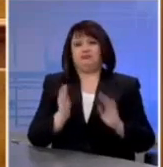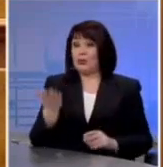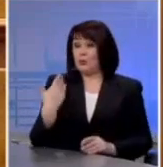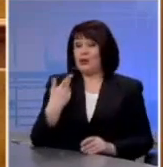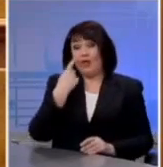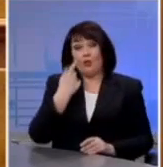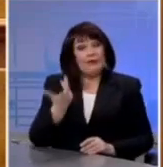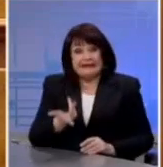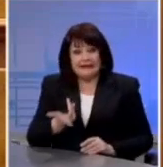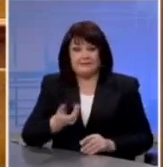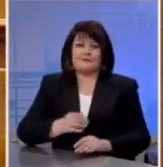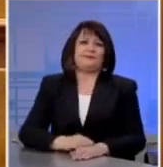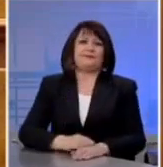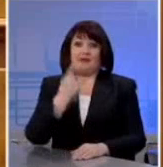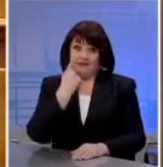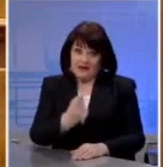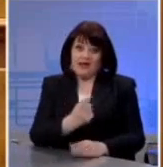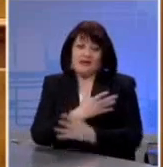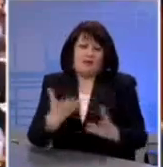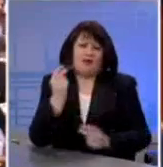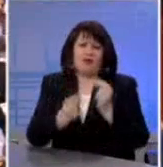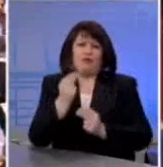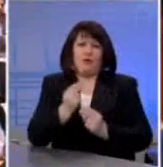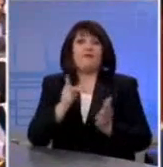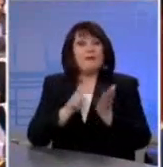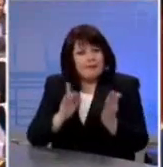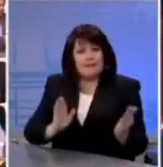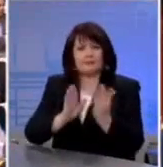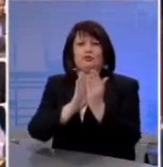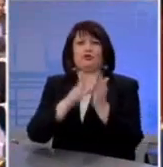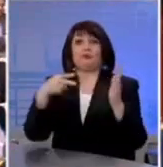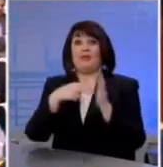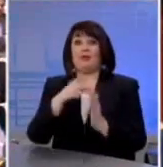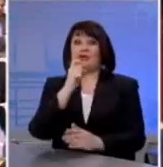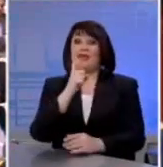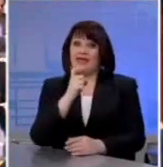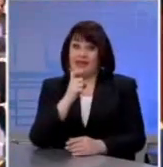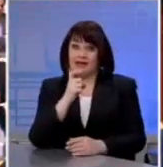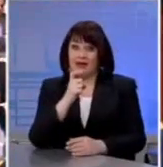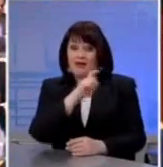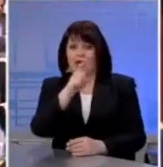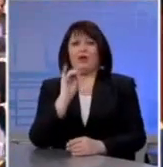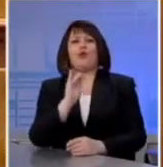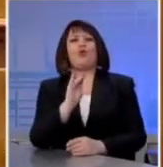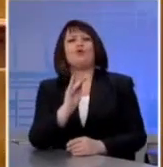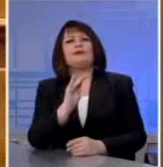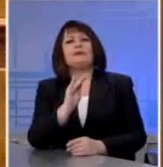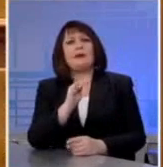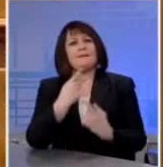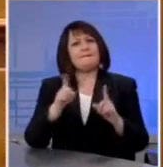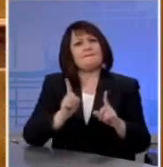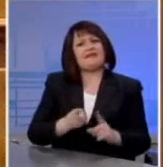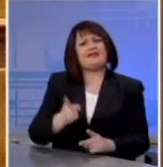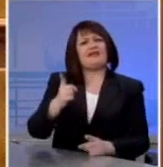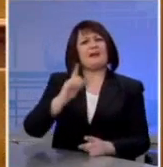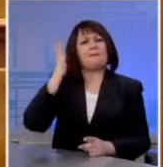γεγονότα που καταδείχνουν το μέγεθος του προβλήματος που καλούμε να αντιμετωπίσουμε. 2010, μετά από ερώτημα για το περίεργο ταξίδι του αδελφού